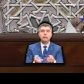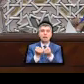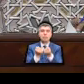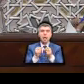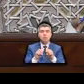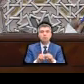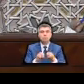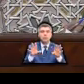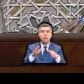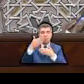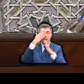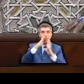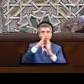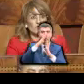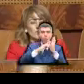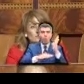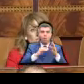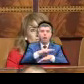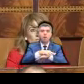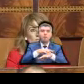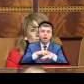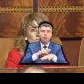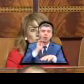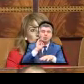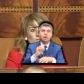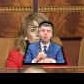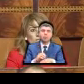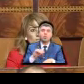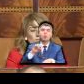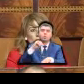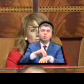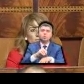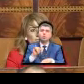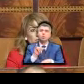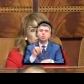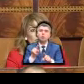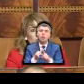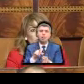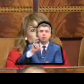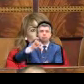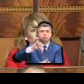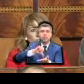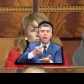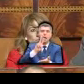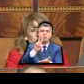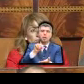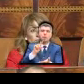المحلية وتنزيلا للجهوية المتقدمة، وأين نحن من ميثاق لا تمركز الإداري؟